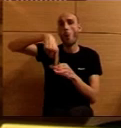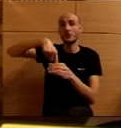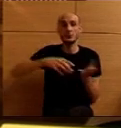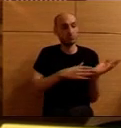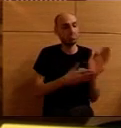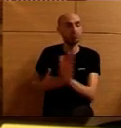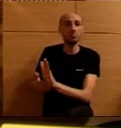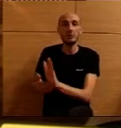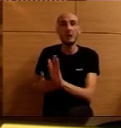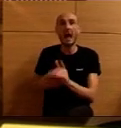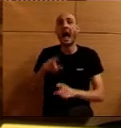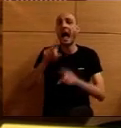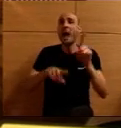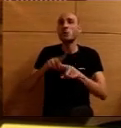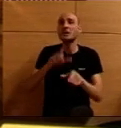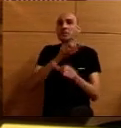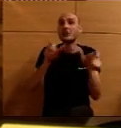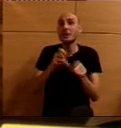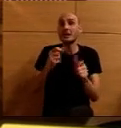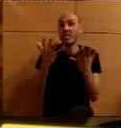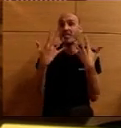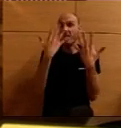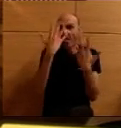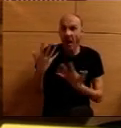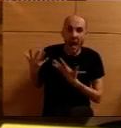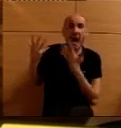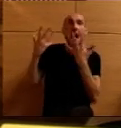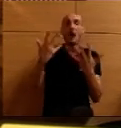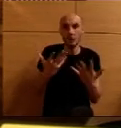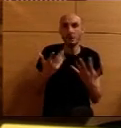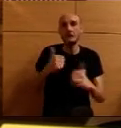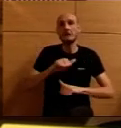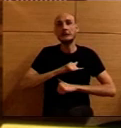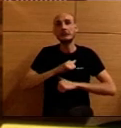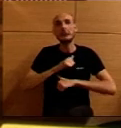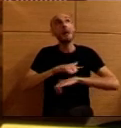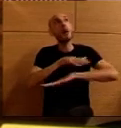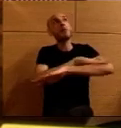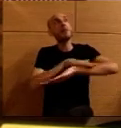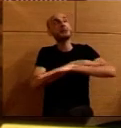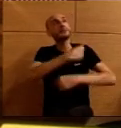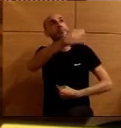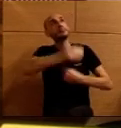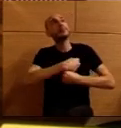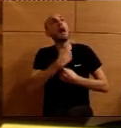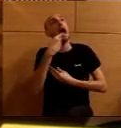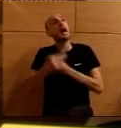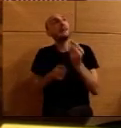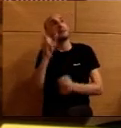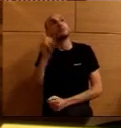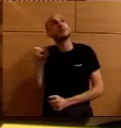d'aquelles persones que porten 10 o 15 anys treballant, que estem esperant que el Ministeri digui què és el que n'hi ha que fer en ells i a lo millor resulta